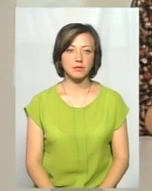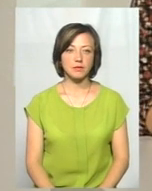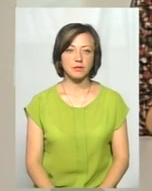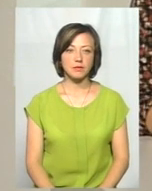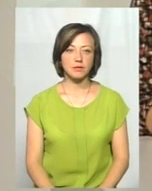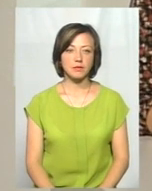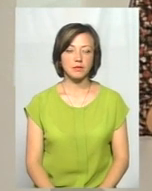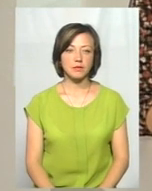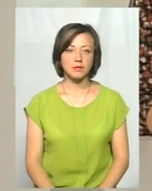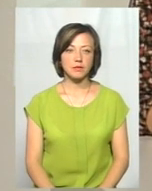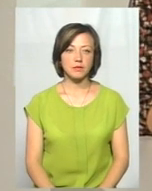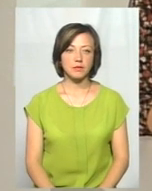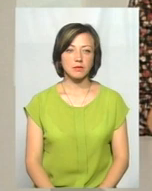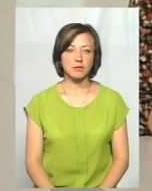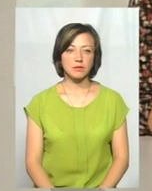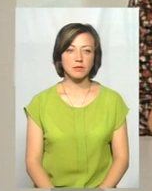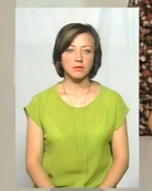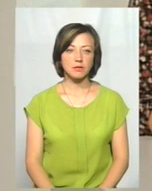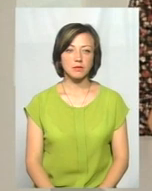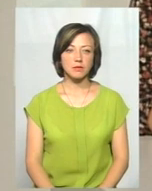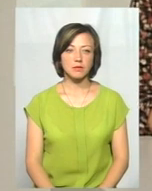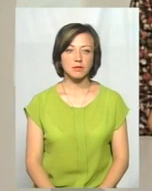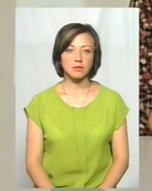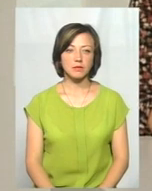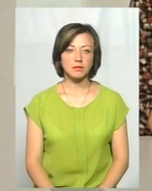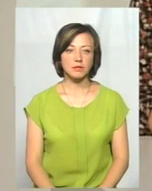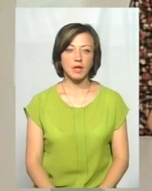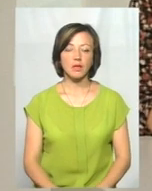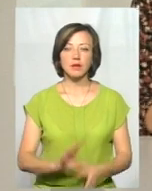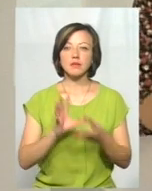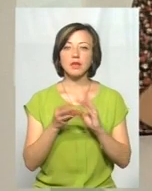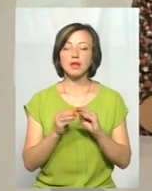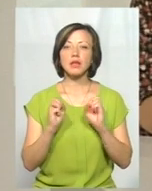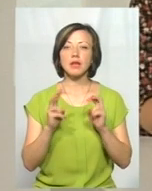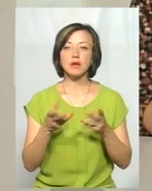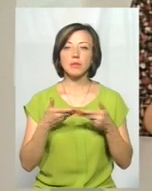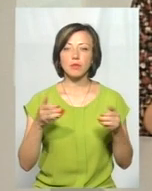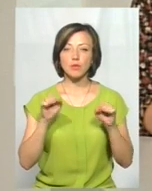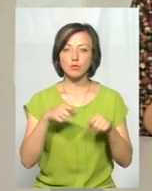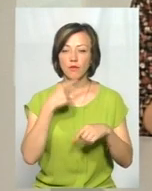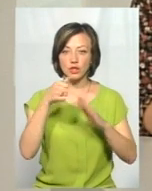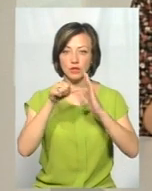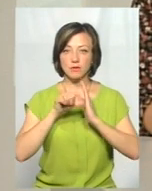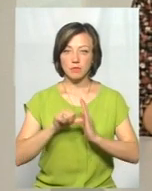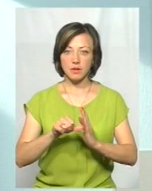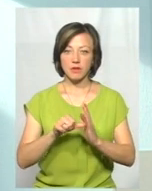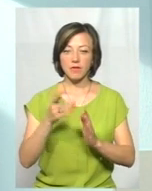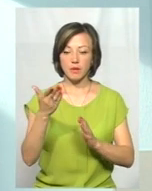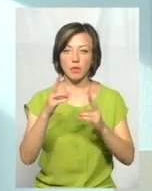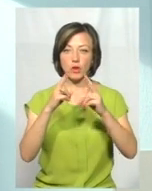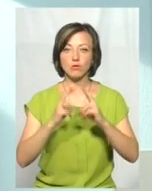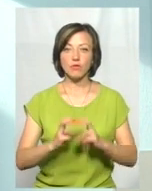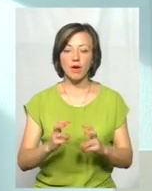приводу запитів і взагалі, наскільки ми можемо говорити, от за це півріччя, яке ви